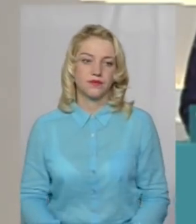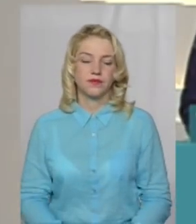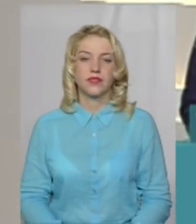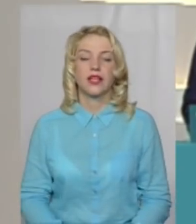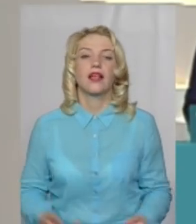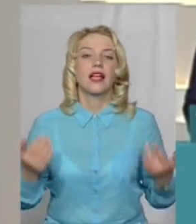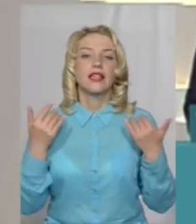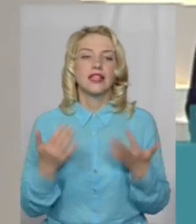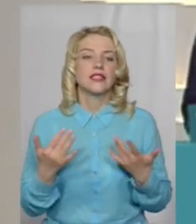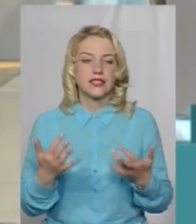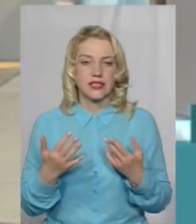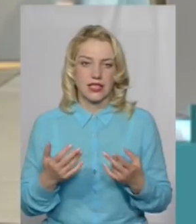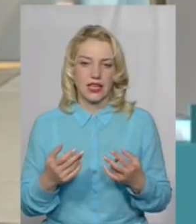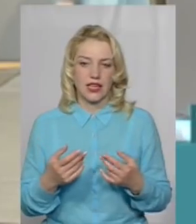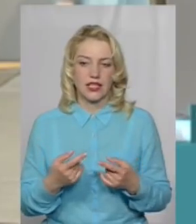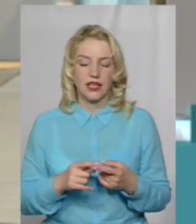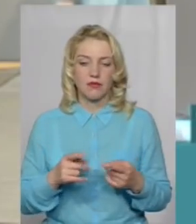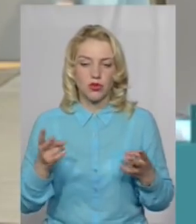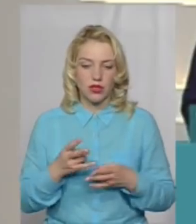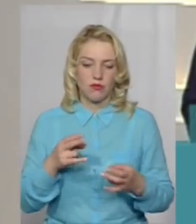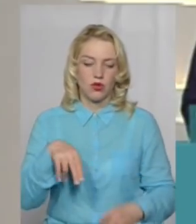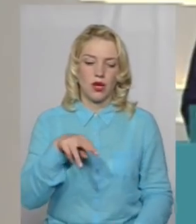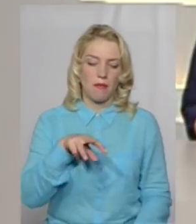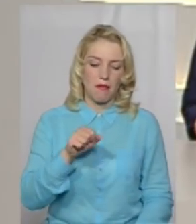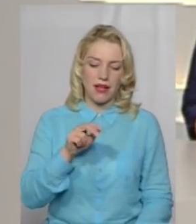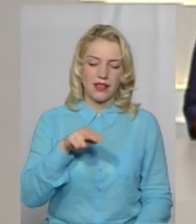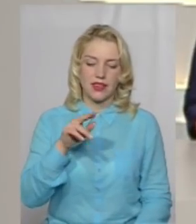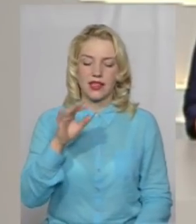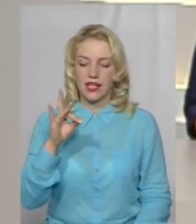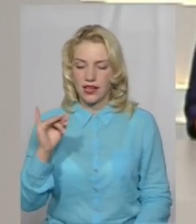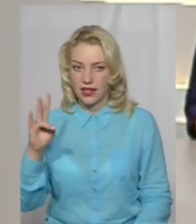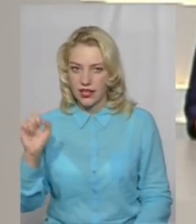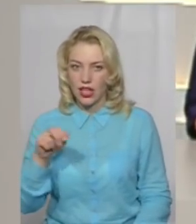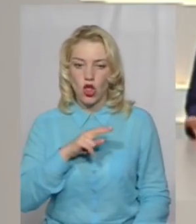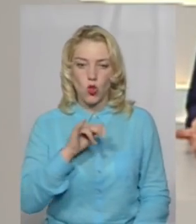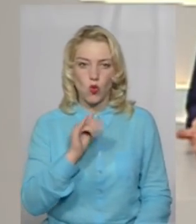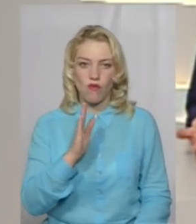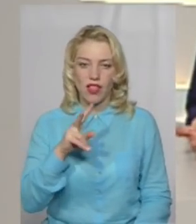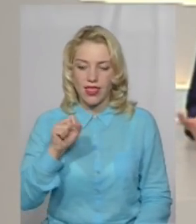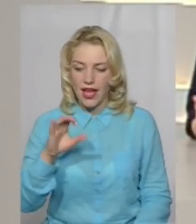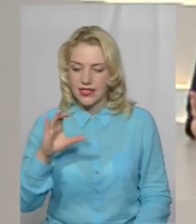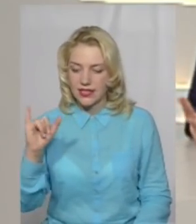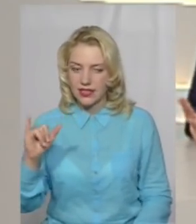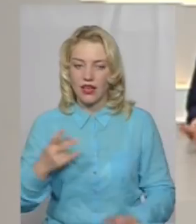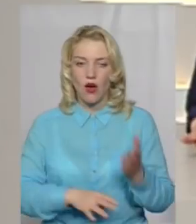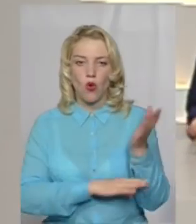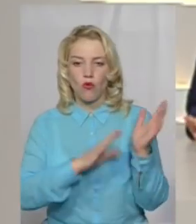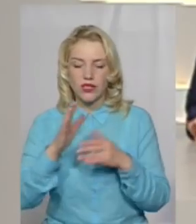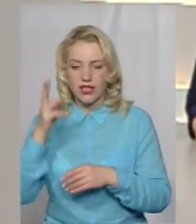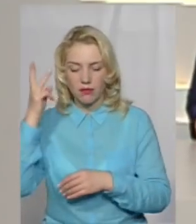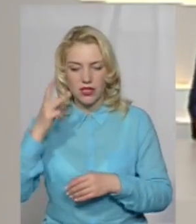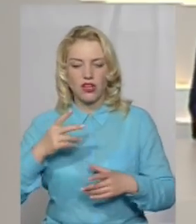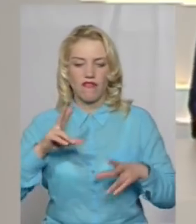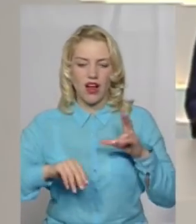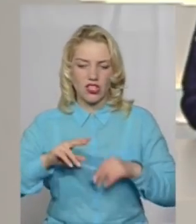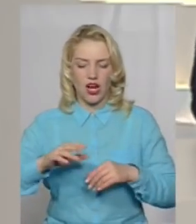От наскільки доречними модрини, дугласії і павловнії у лісах Хмельниччини, вважає науковець,